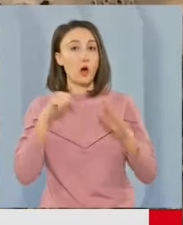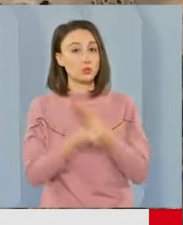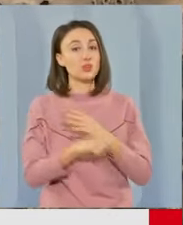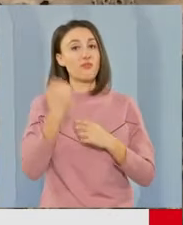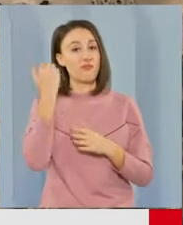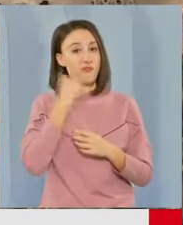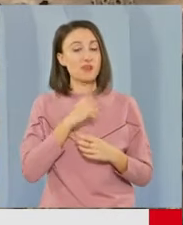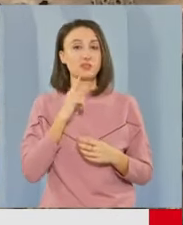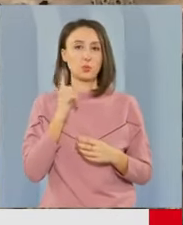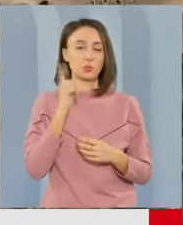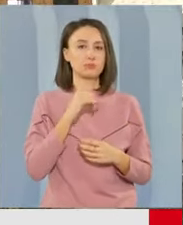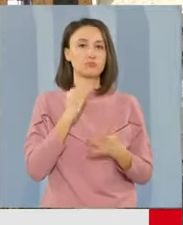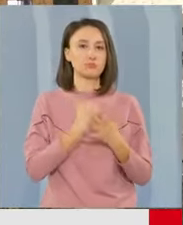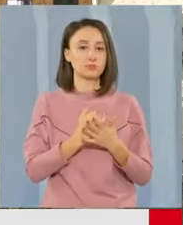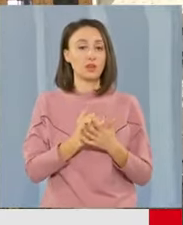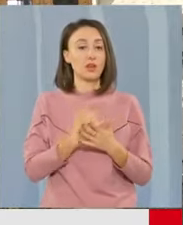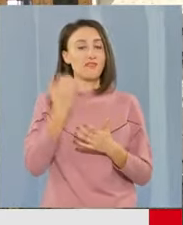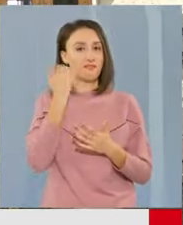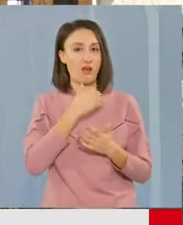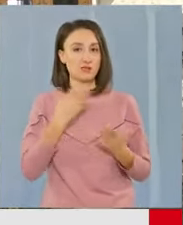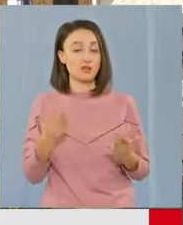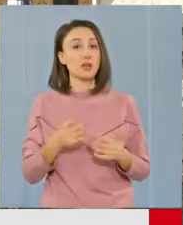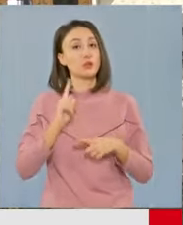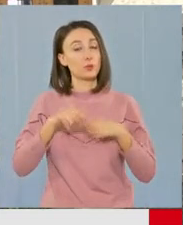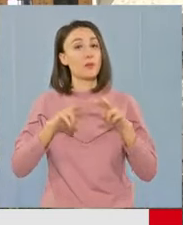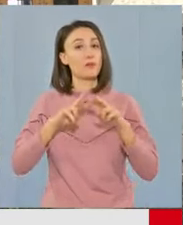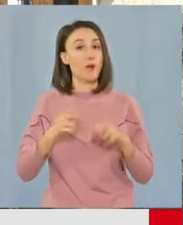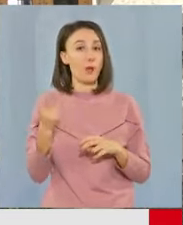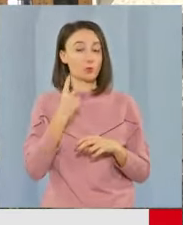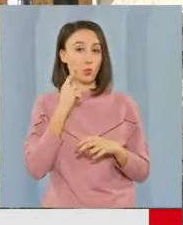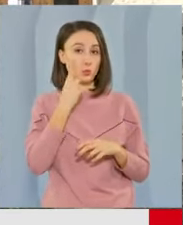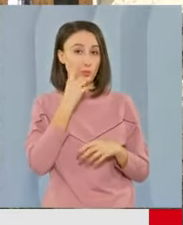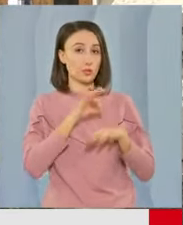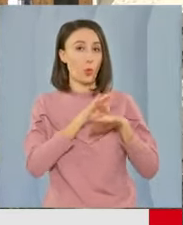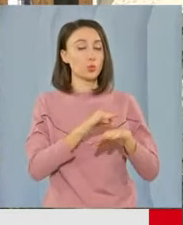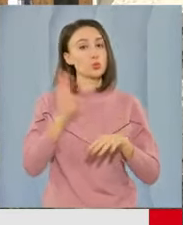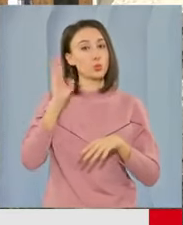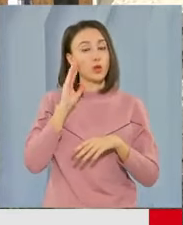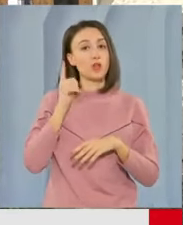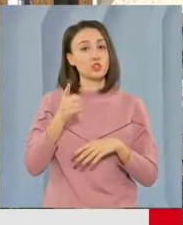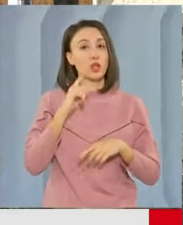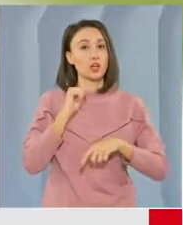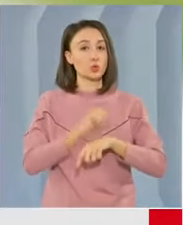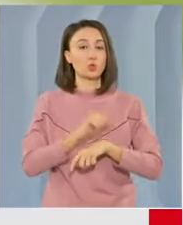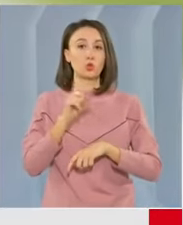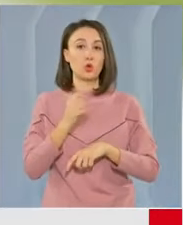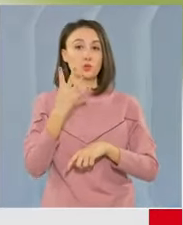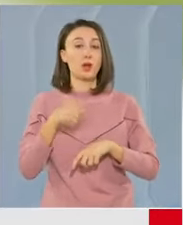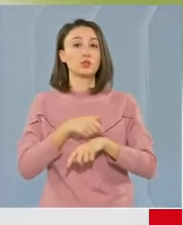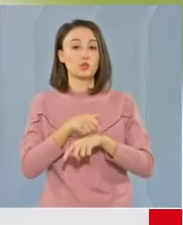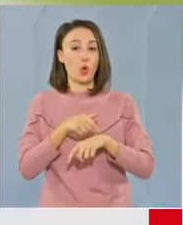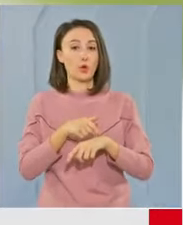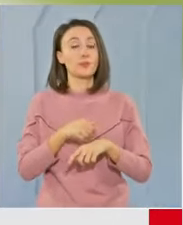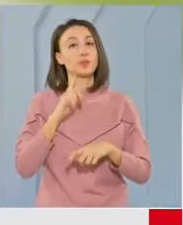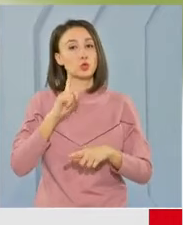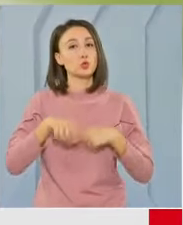fals și înșelăciune. În urma perchezițiilor, cei doi suspecți au fost conduși la audieri. Aceștia au fost reținuți pentru 24 de